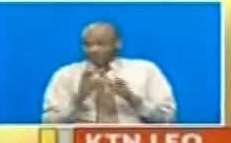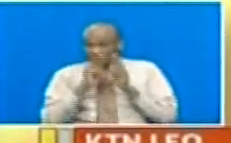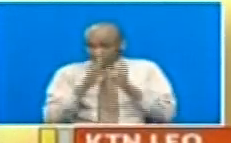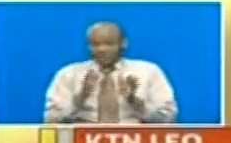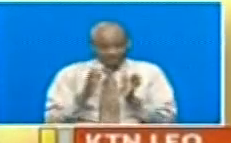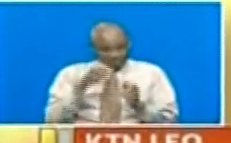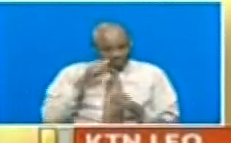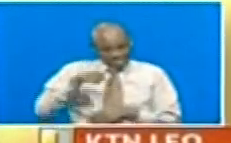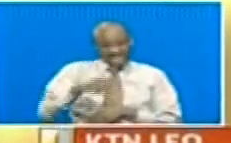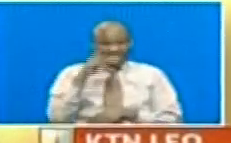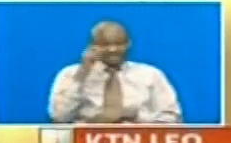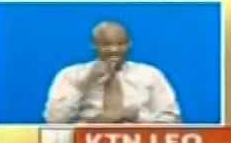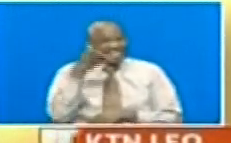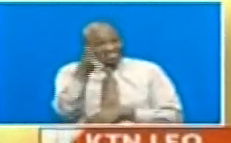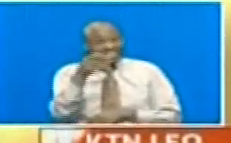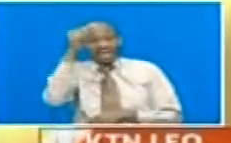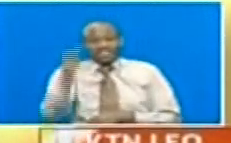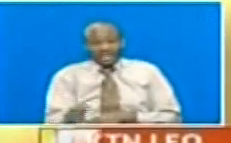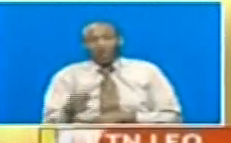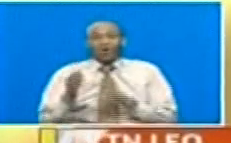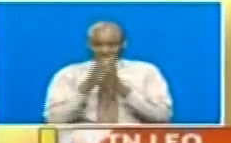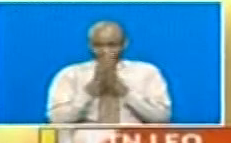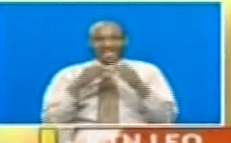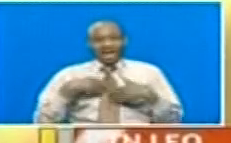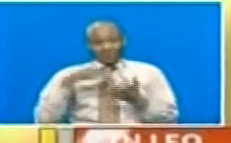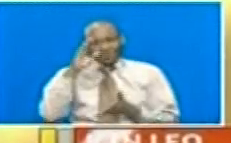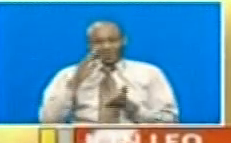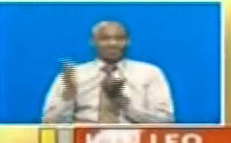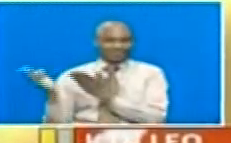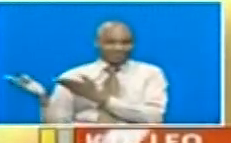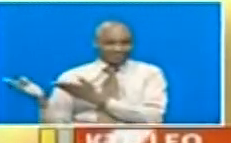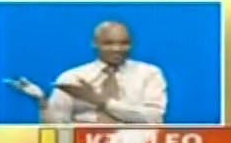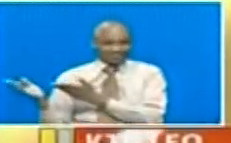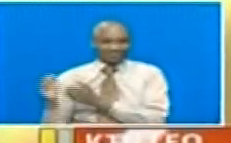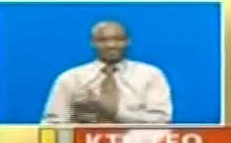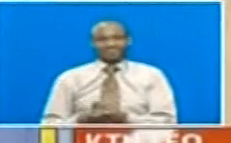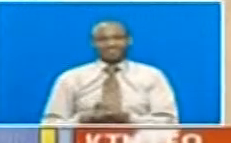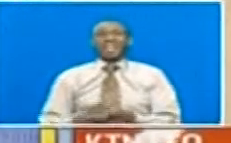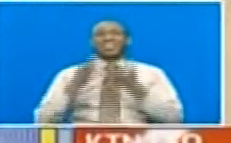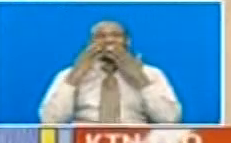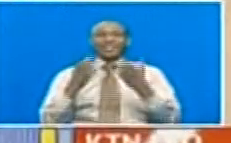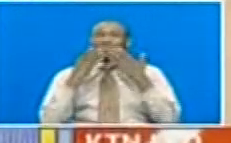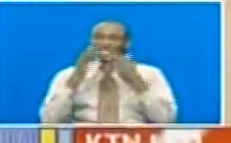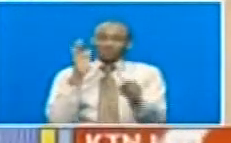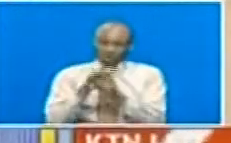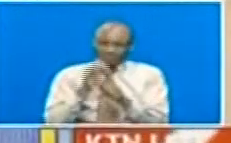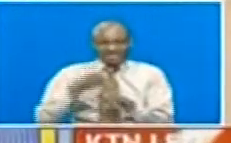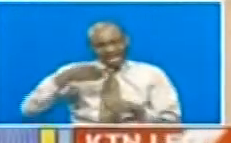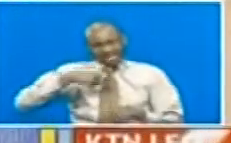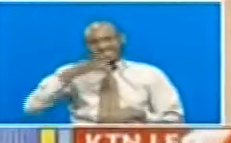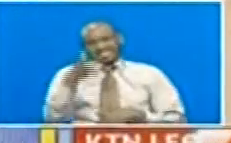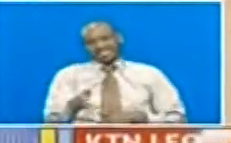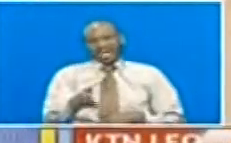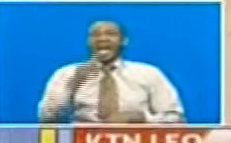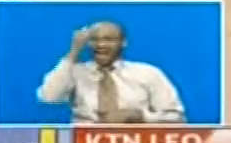eneo bunge hilo la Kajiado ya Kati na ametuandalia taarifa ifuatayo. Shukrani sana, tuko hapa katika eneo bunge la Kajiado